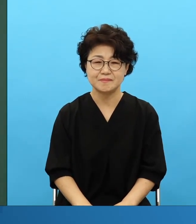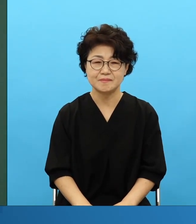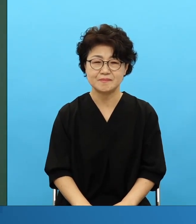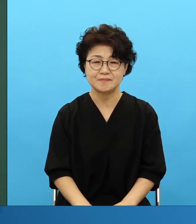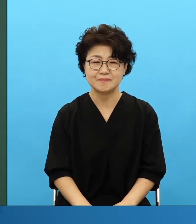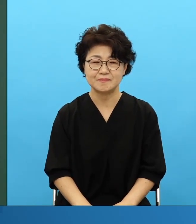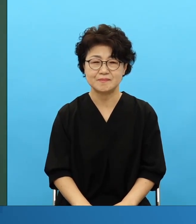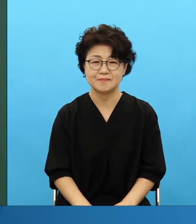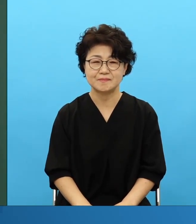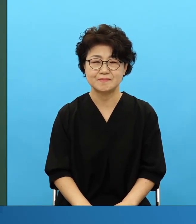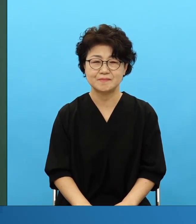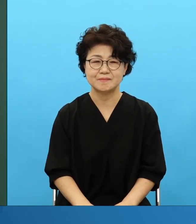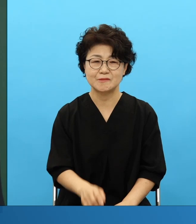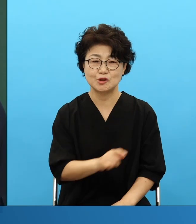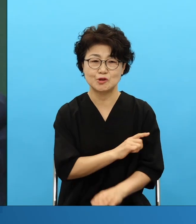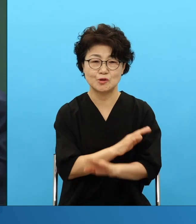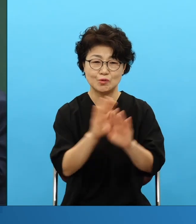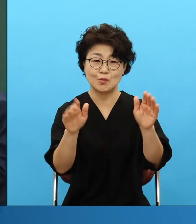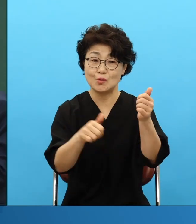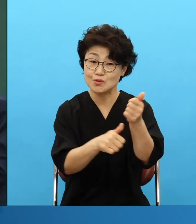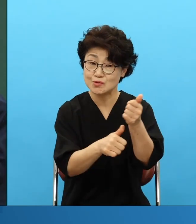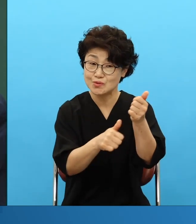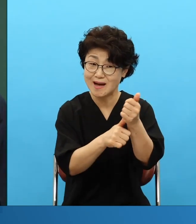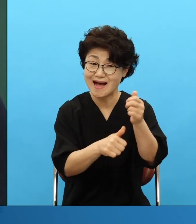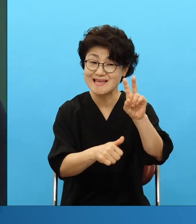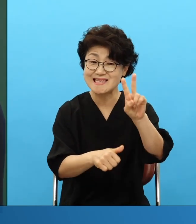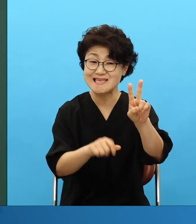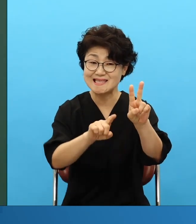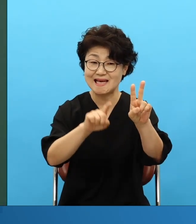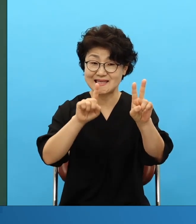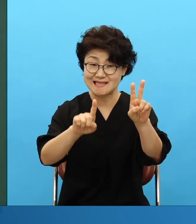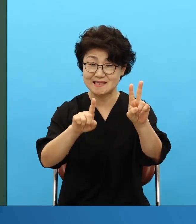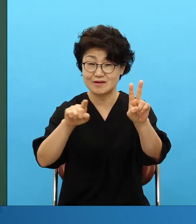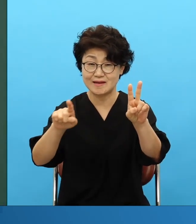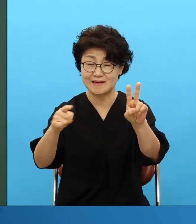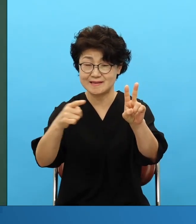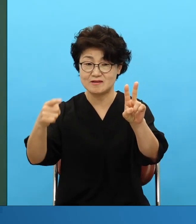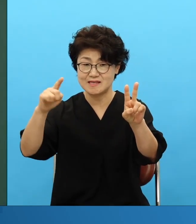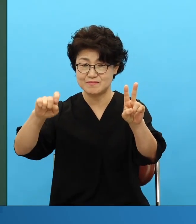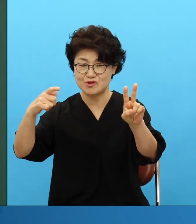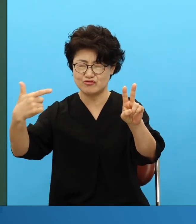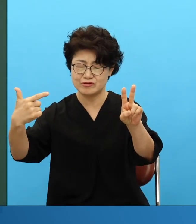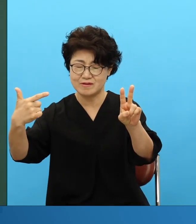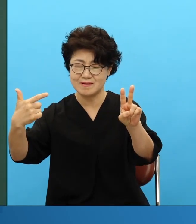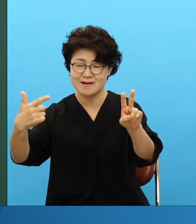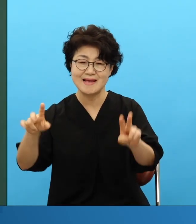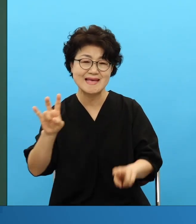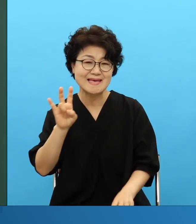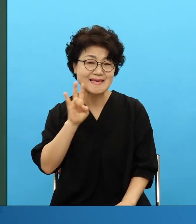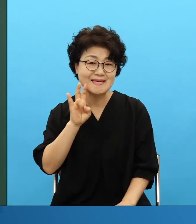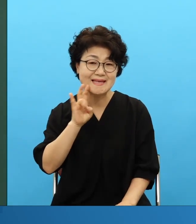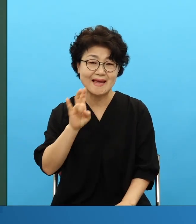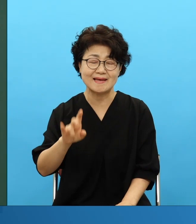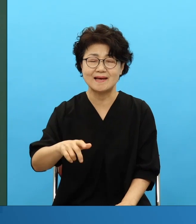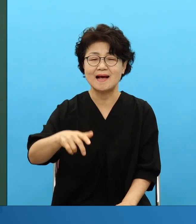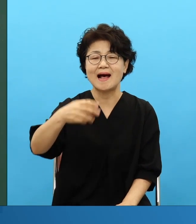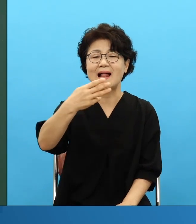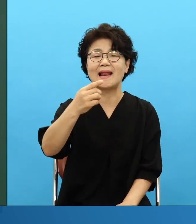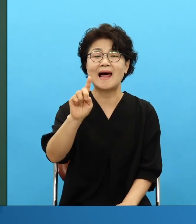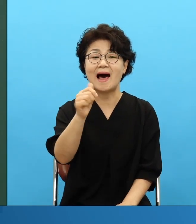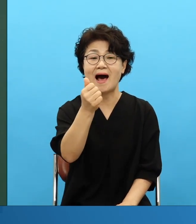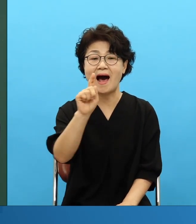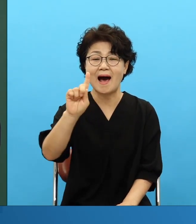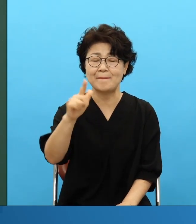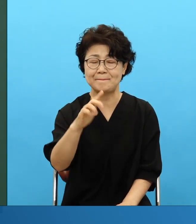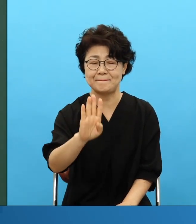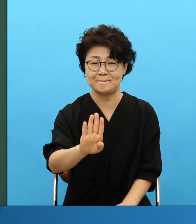여호수아 2장 1절 16절을 보니까 아무 이름 없는 라합 한 명이 이 부분으로 응답을 받은 거예요. If you